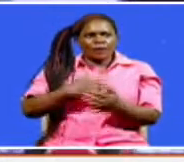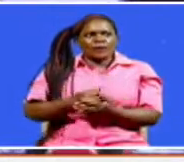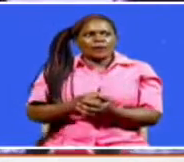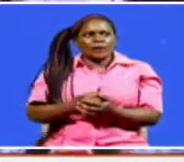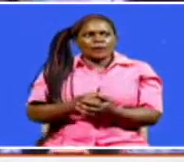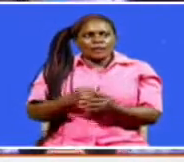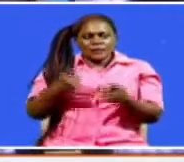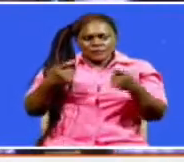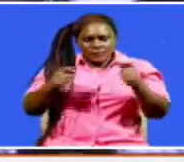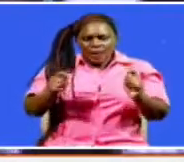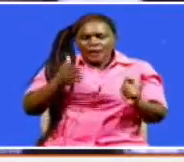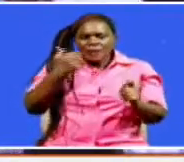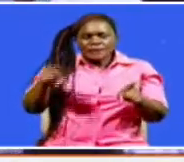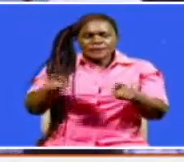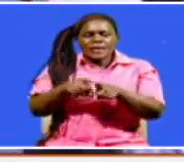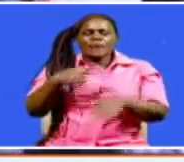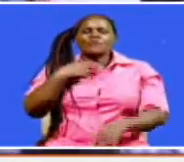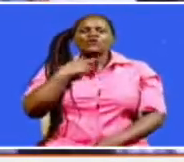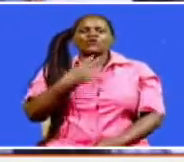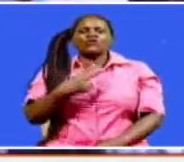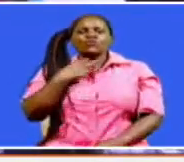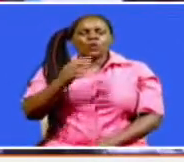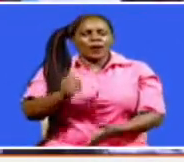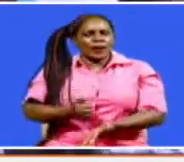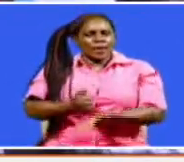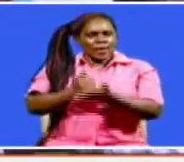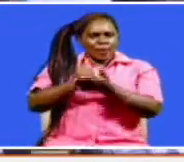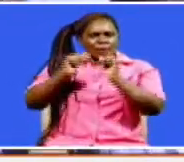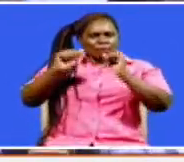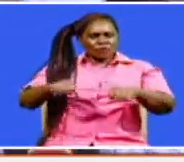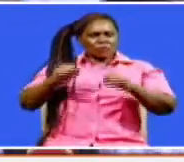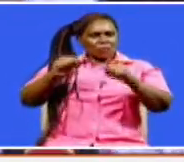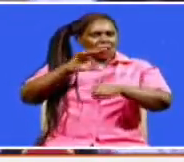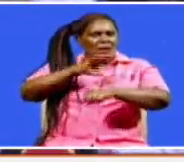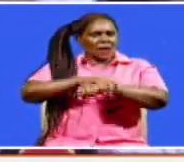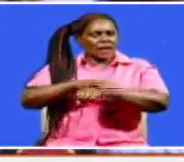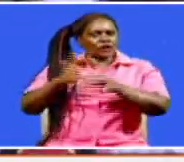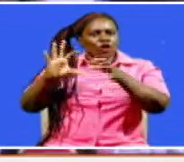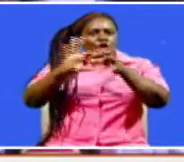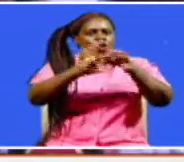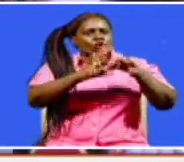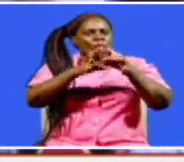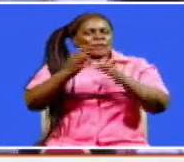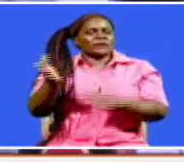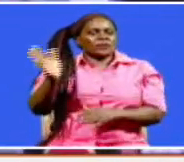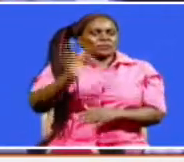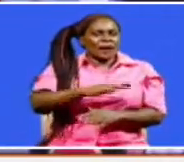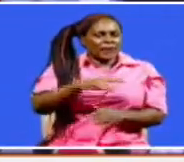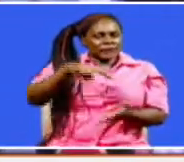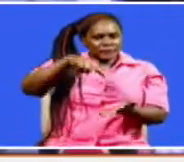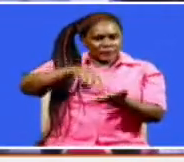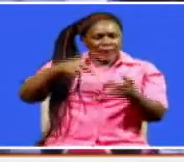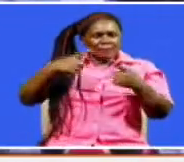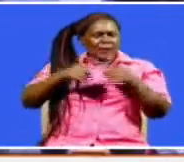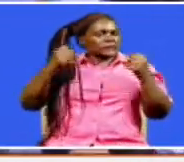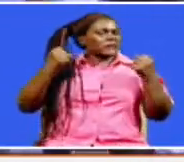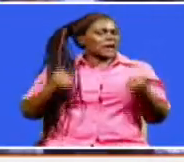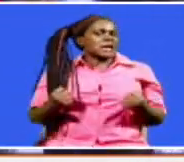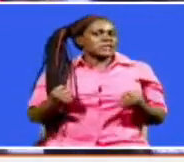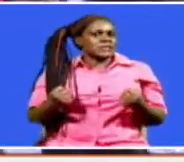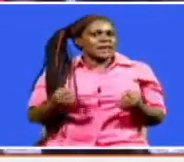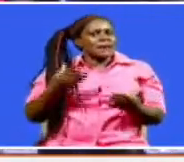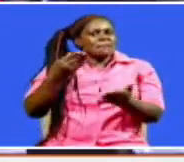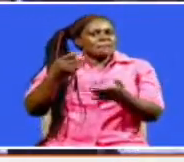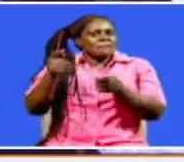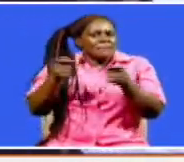tried our best as a union to help so that we can get the corporation to come back on its feet, but it has been difficult because